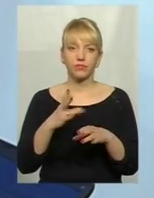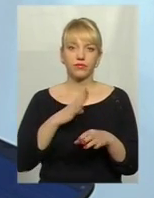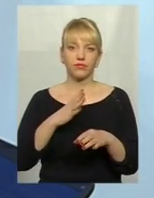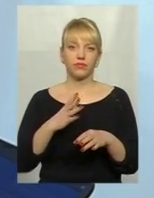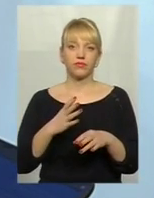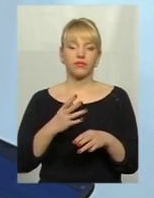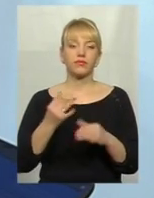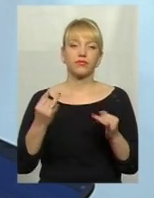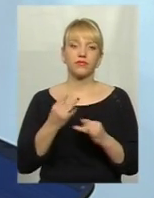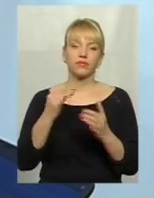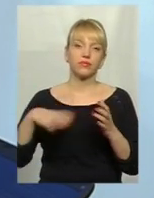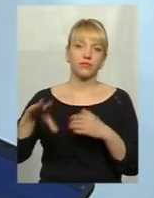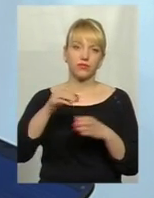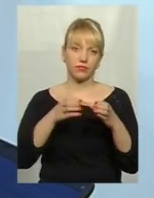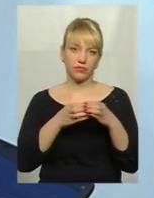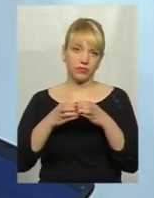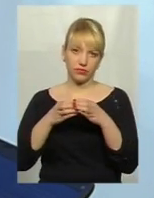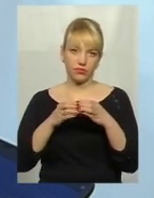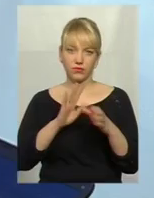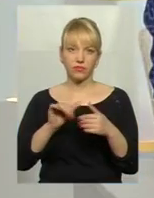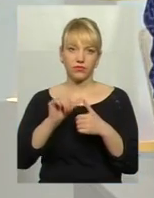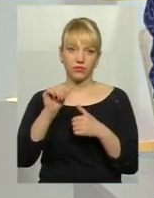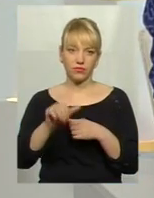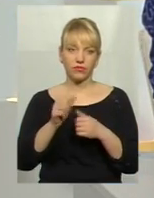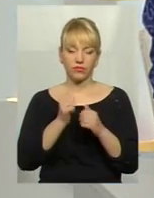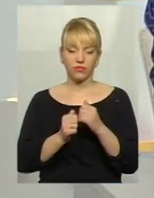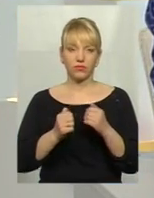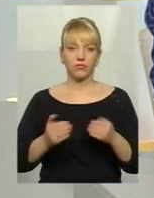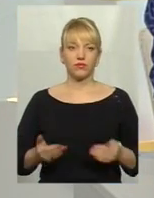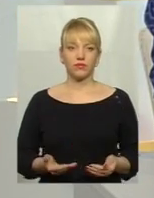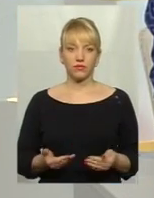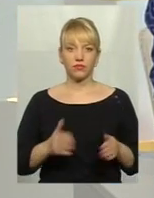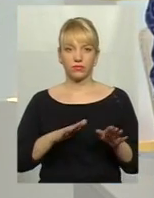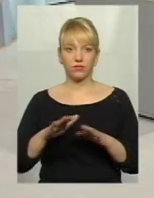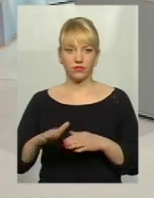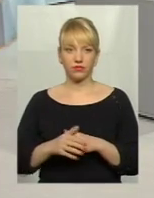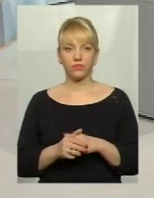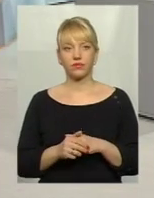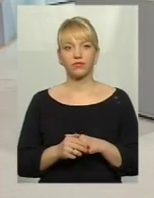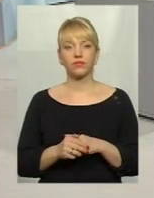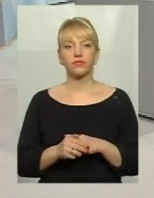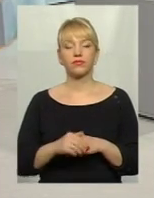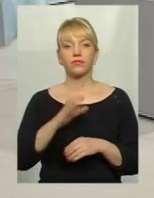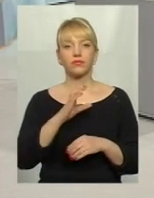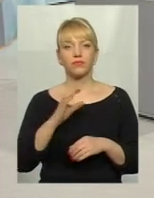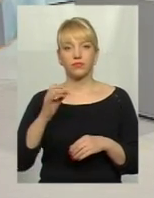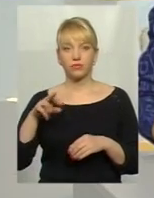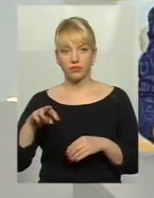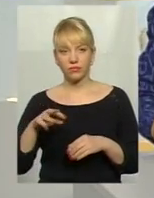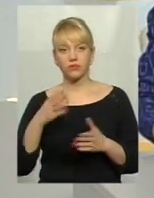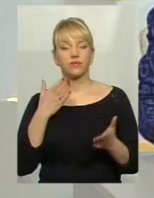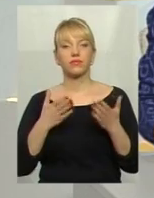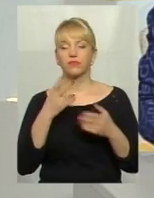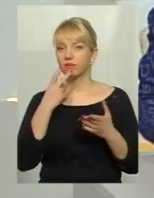всієї громади, а не окремо кожного населеного пункту. По пріоритетах визначених. Сергій Віталійович, загалом,